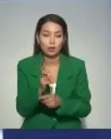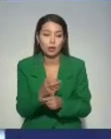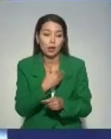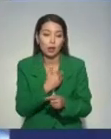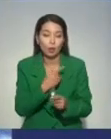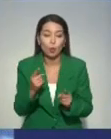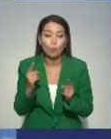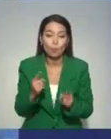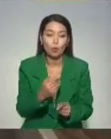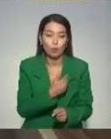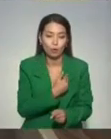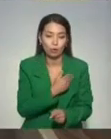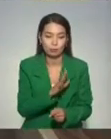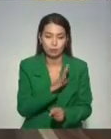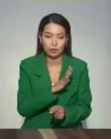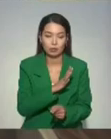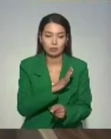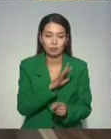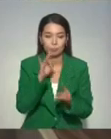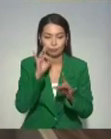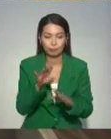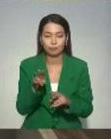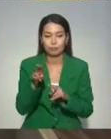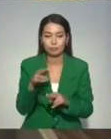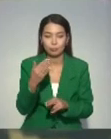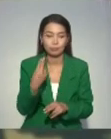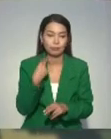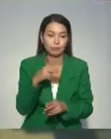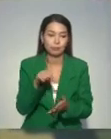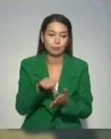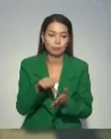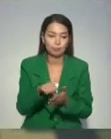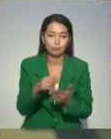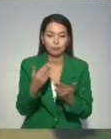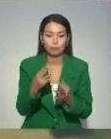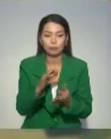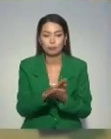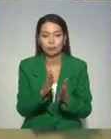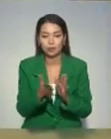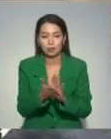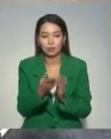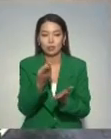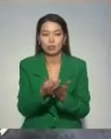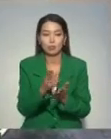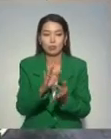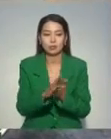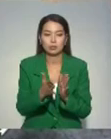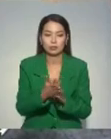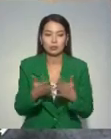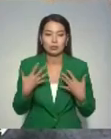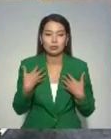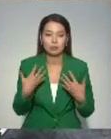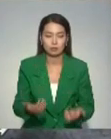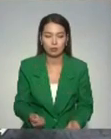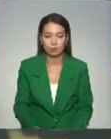просто припугнуть, уверяет он. К слову, в зале суда подсудимый выступал лежа по состоянию здоровья. Выходите, поговорить